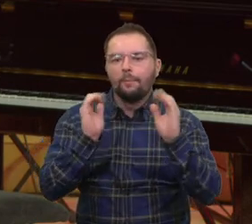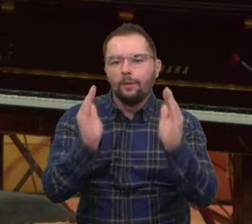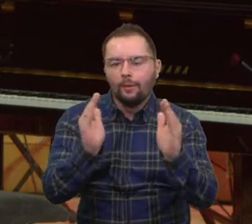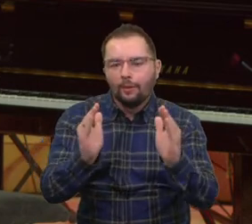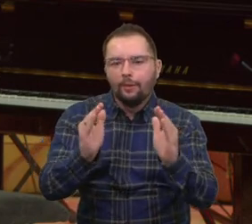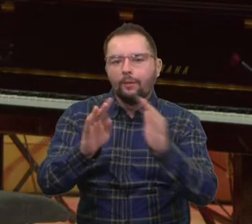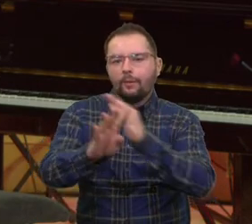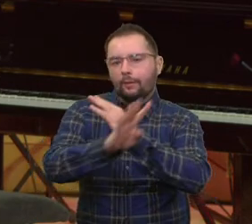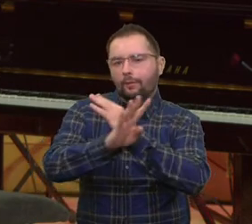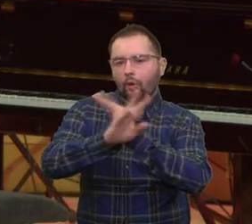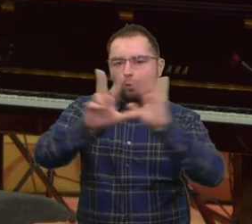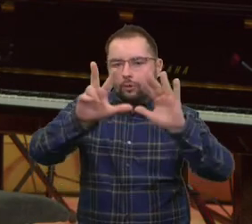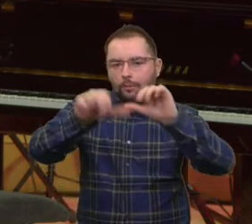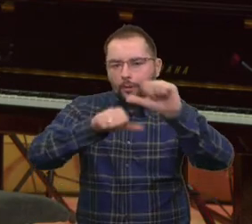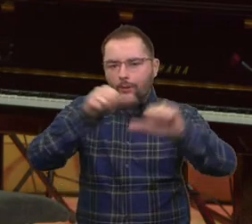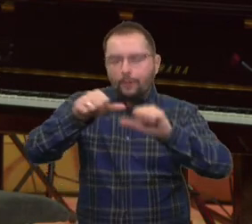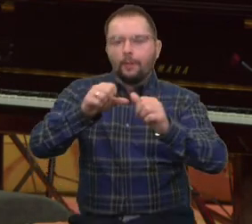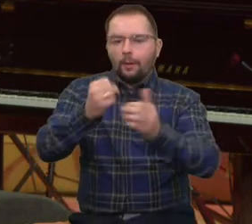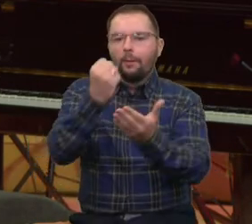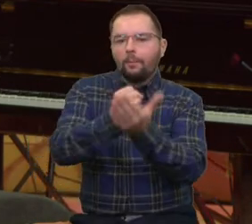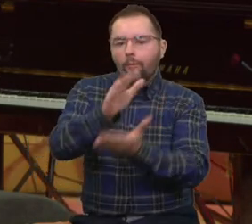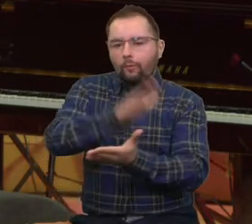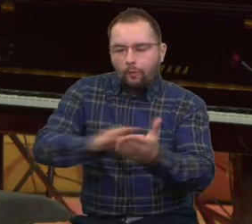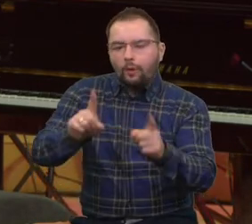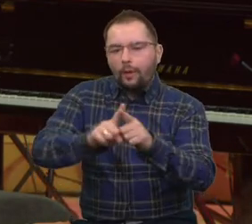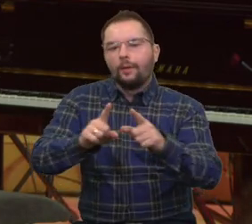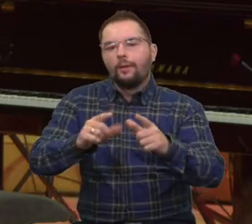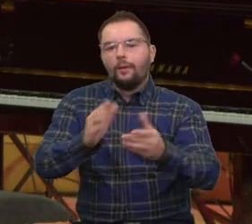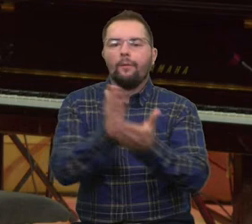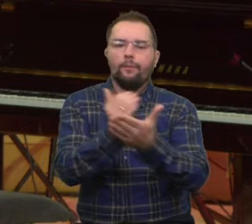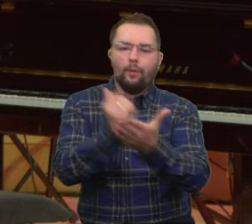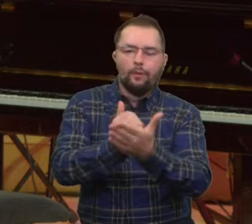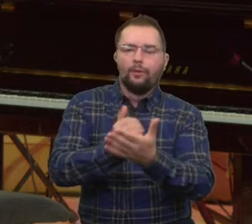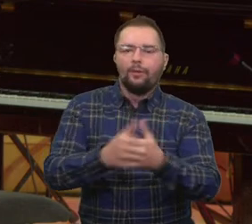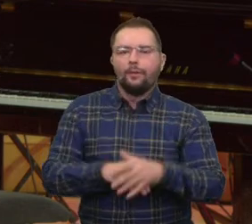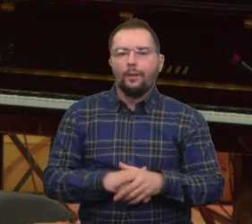w 1998 powiaty i województwa.